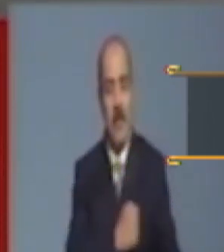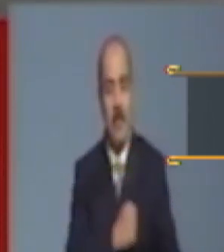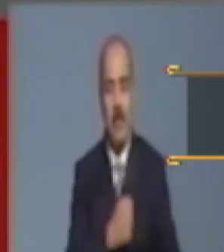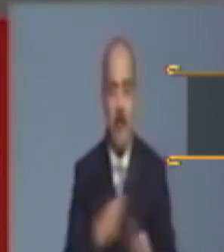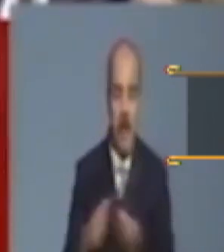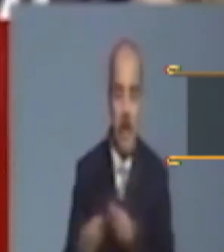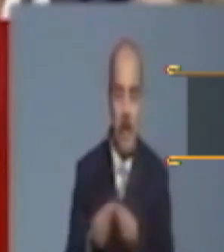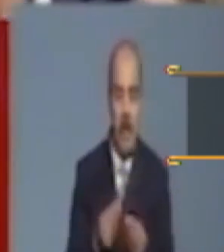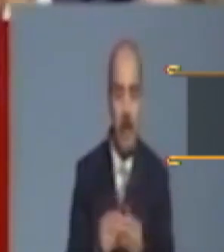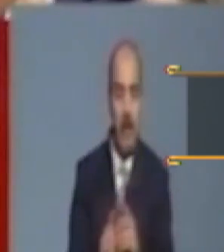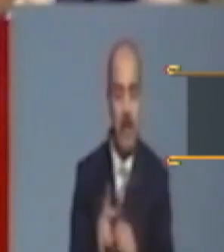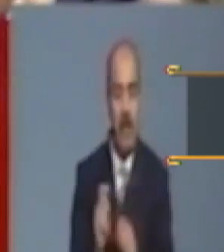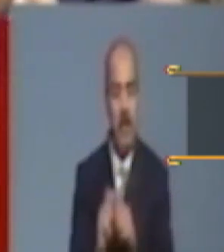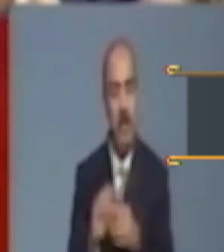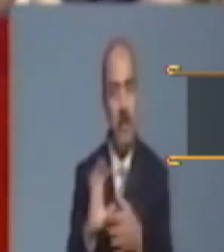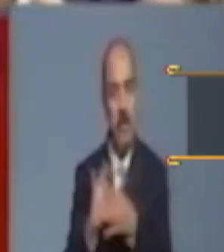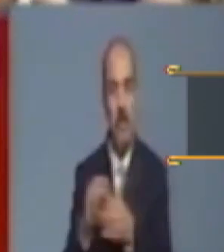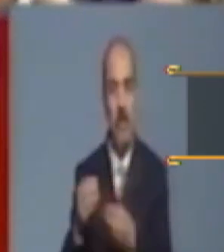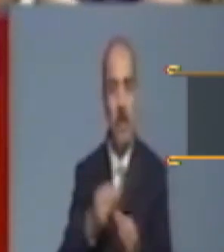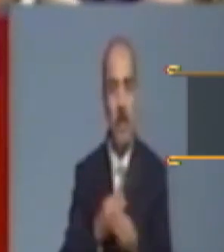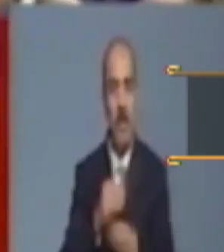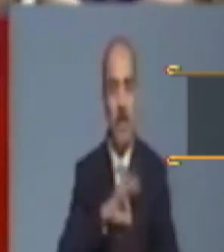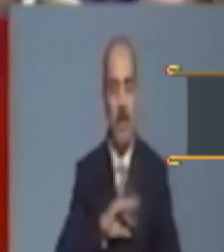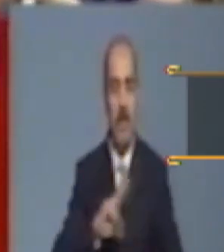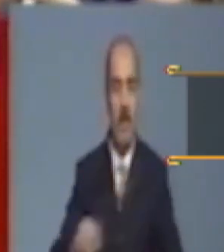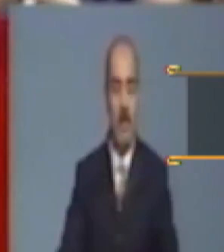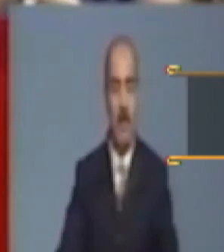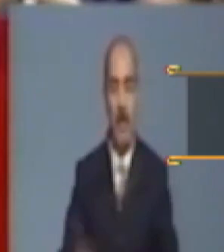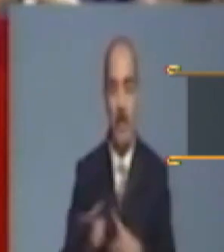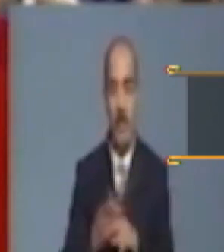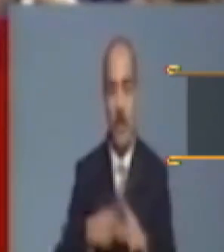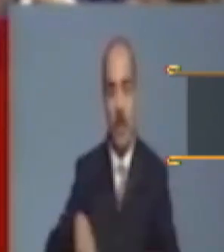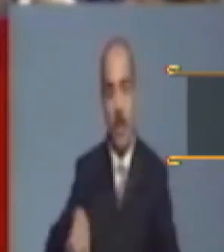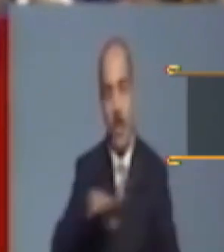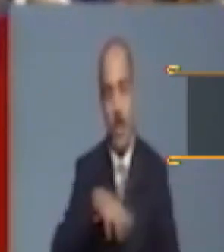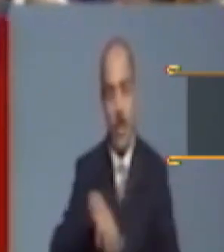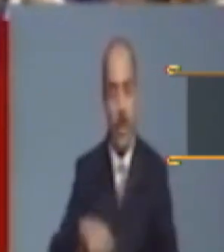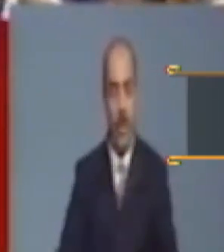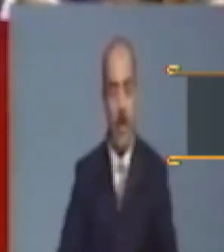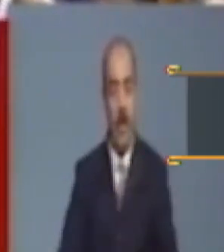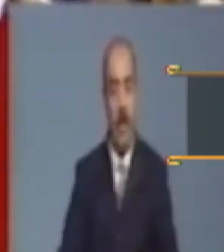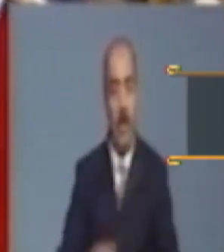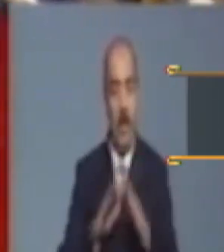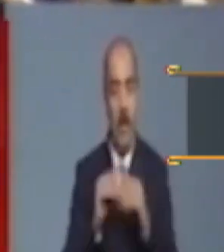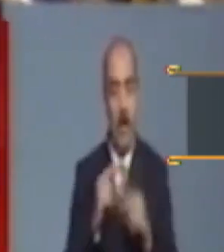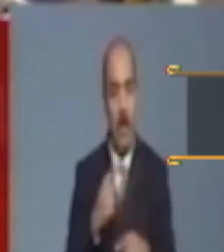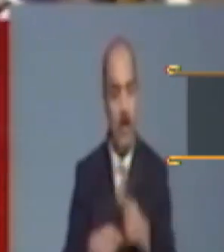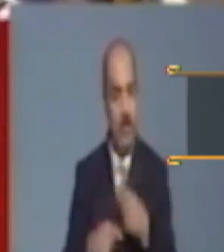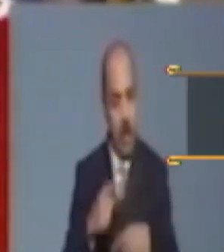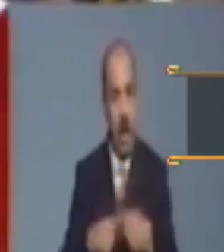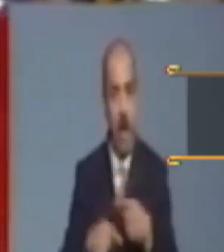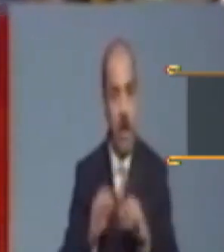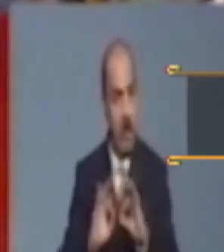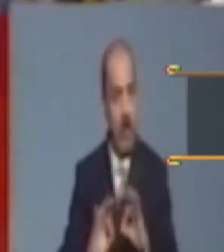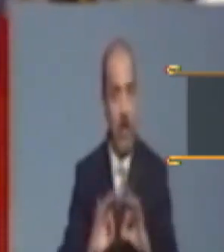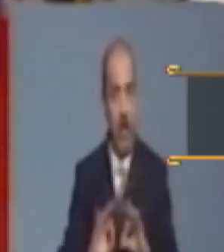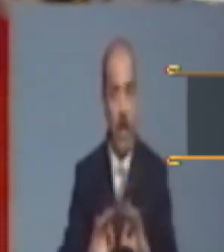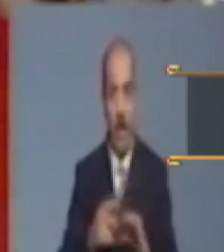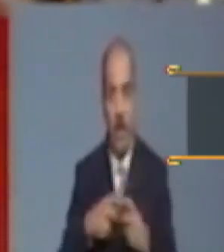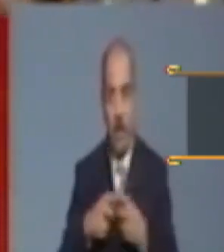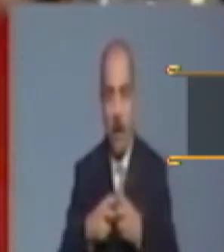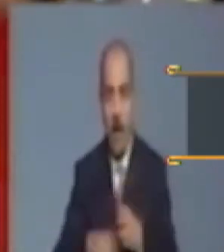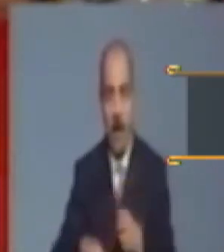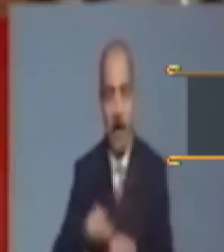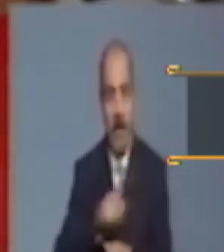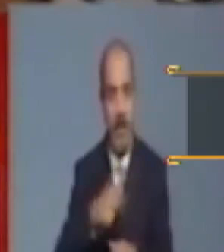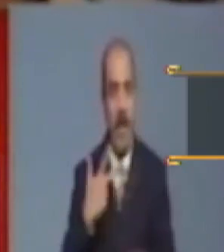وتحقيق المصالح المشتركة. الحضور الكريم، لقد حرصت مصر من خلال هذا المعرض في نسخته